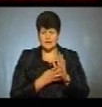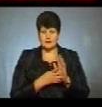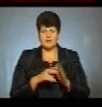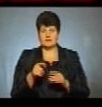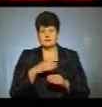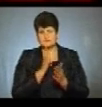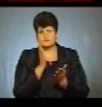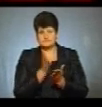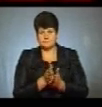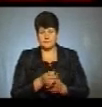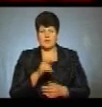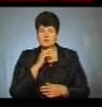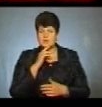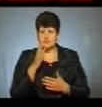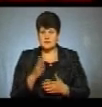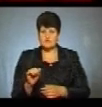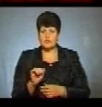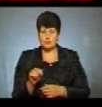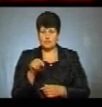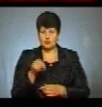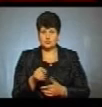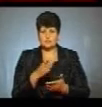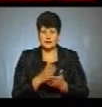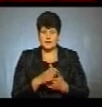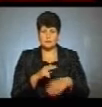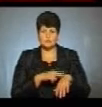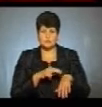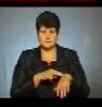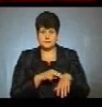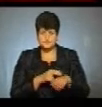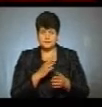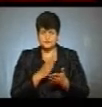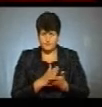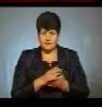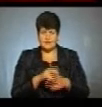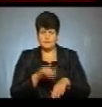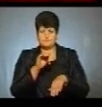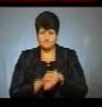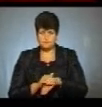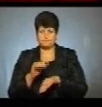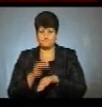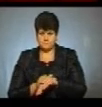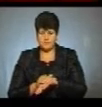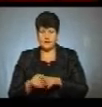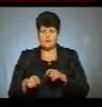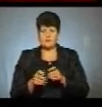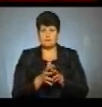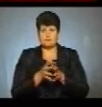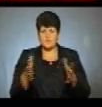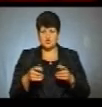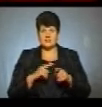Коваль, Чернівці, Тереблече у Теребовлі. Тут перебуває патрульна поліція. Вони фіксують перевищення